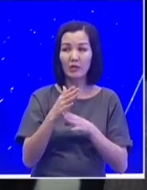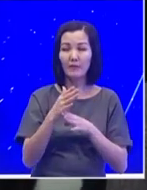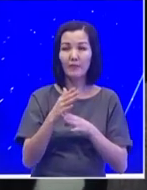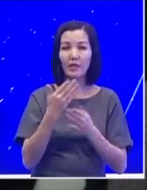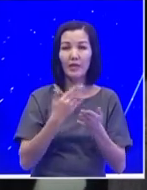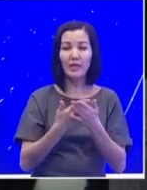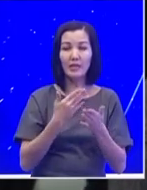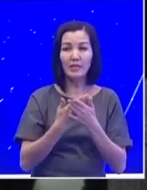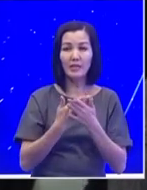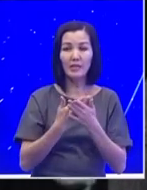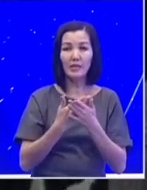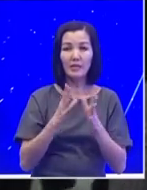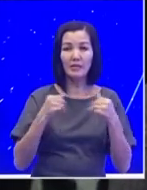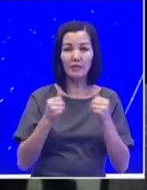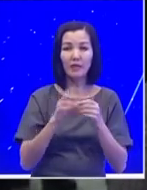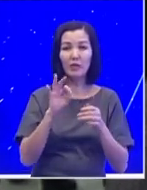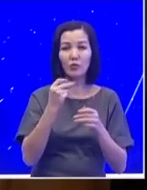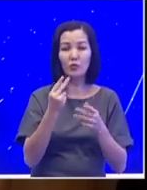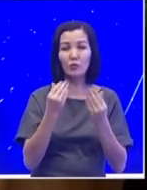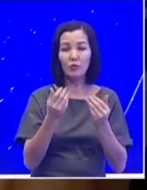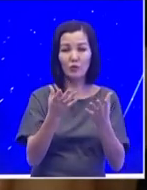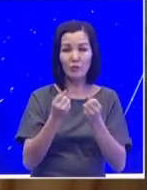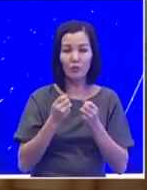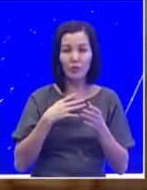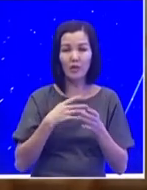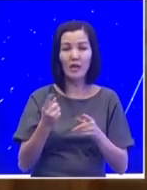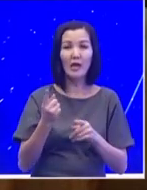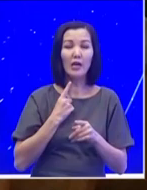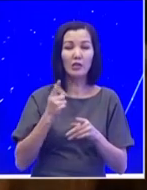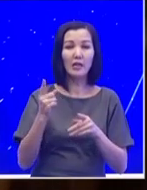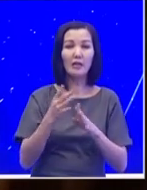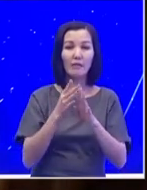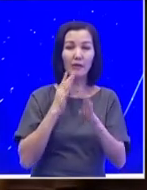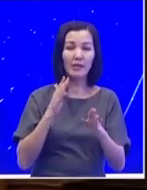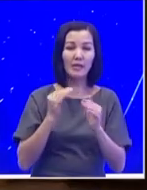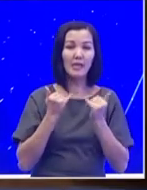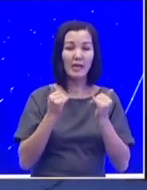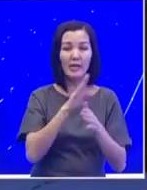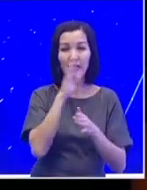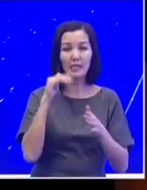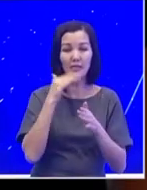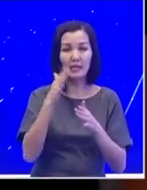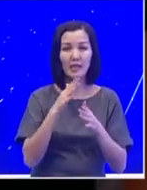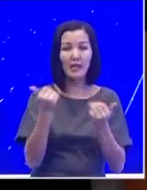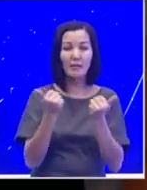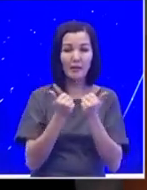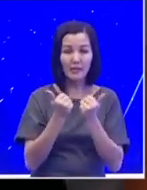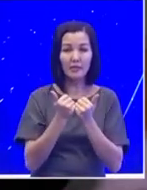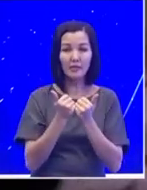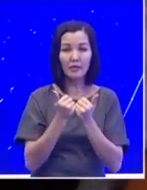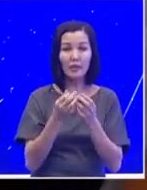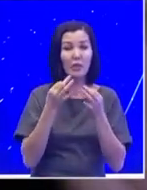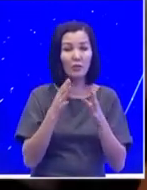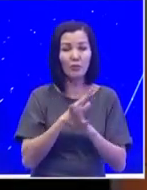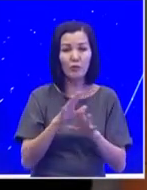семья является получателями адресной социальной помощи. Ожидание очереди в детский сад для родителей, воспитывающих близнецов, не так просто, потому